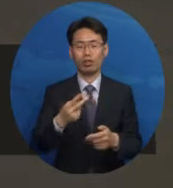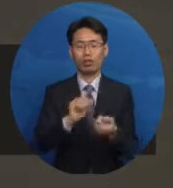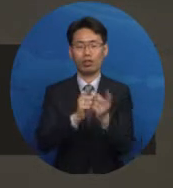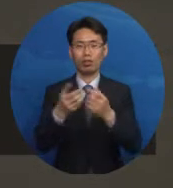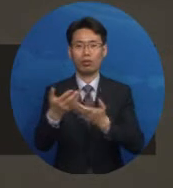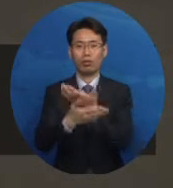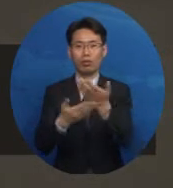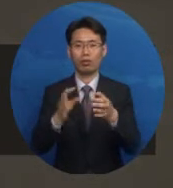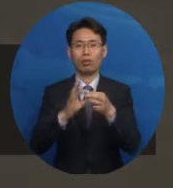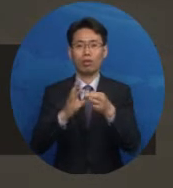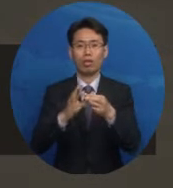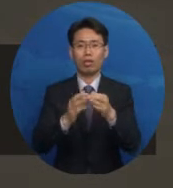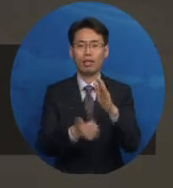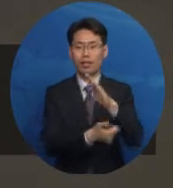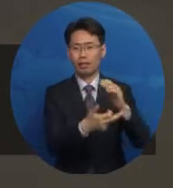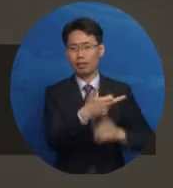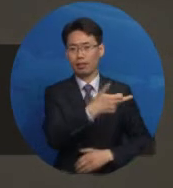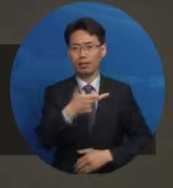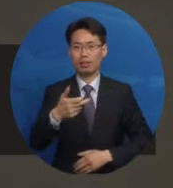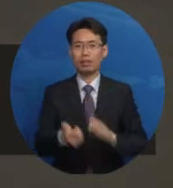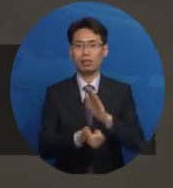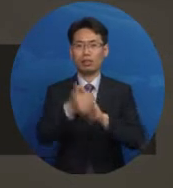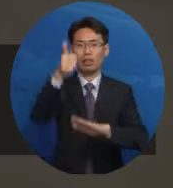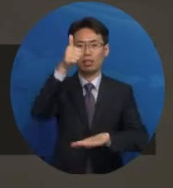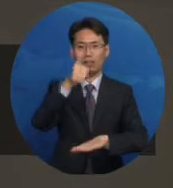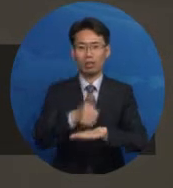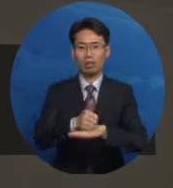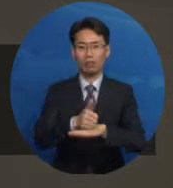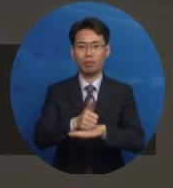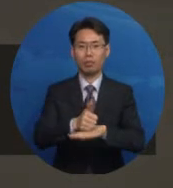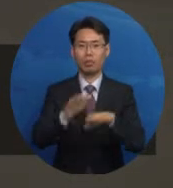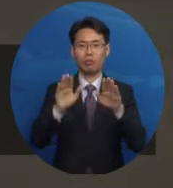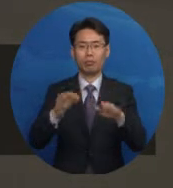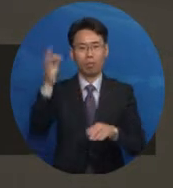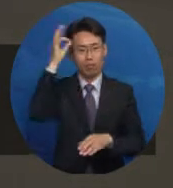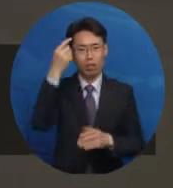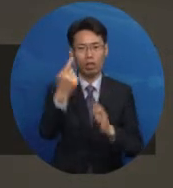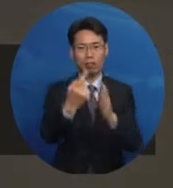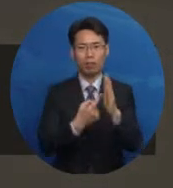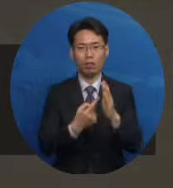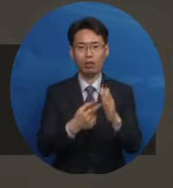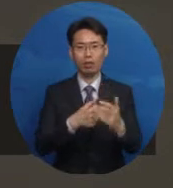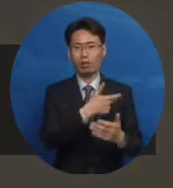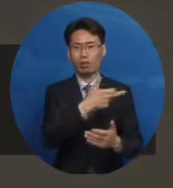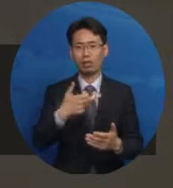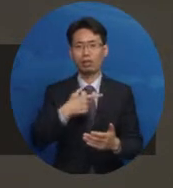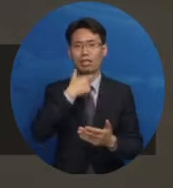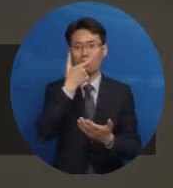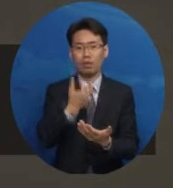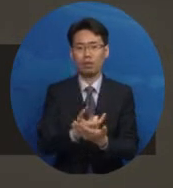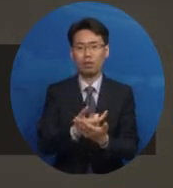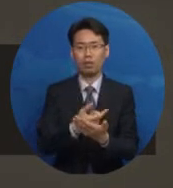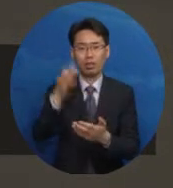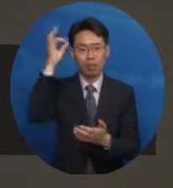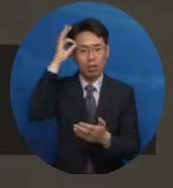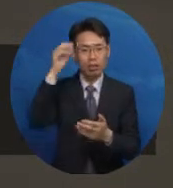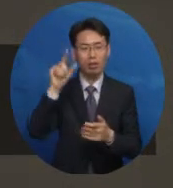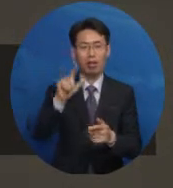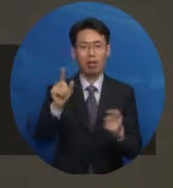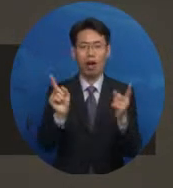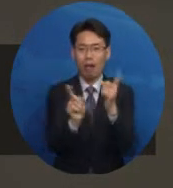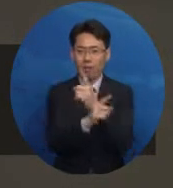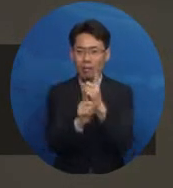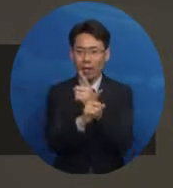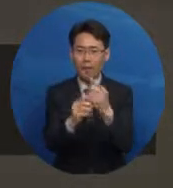流，取得了很大的成绩。但是这次啊，到浦项市看了以后，印象比较深。那么浦项市啊，一天一